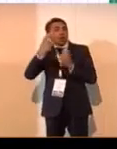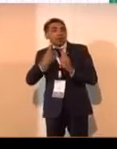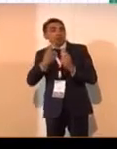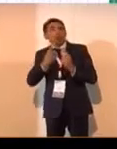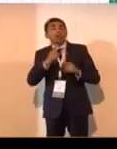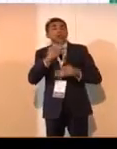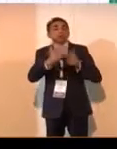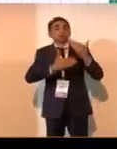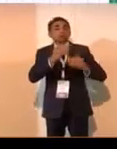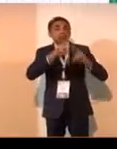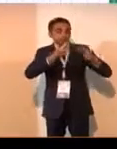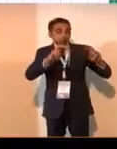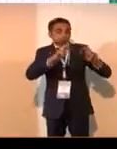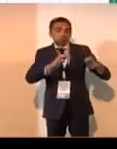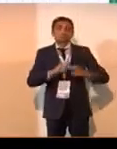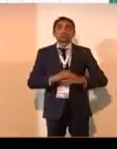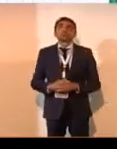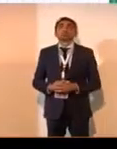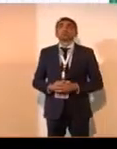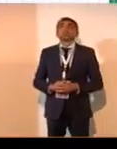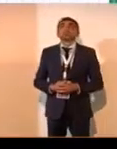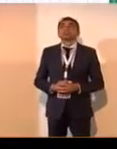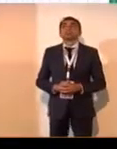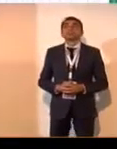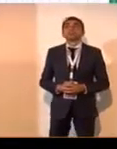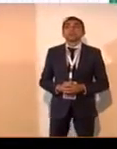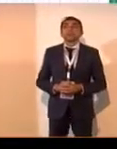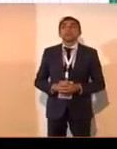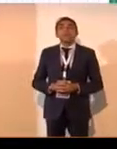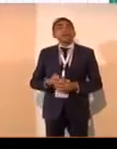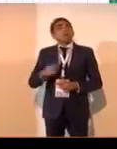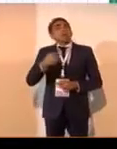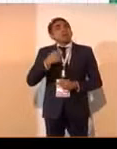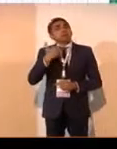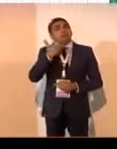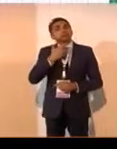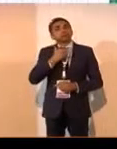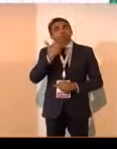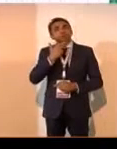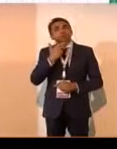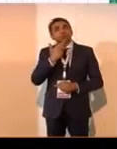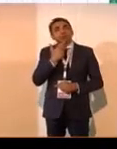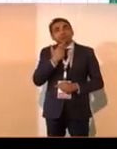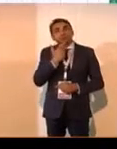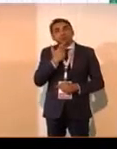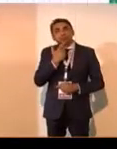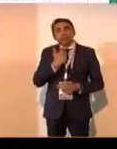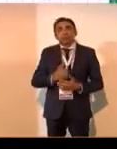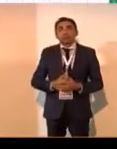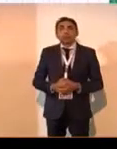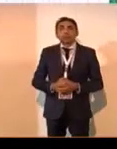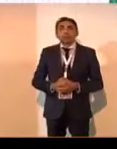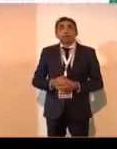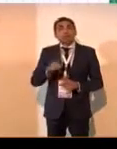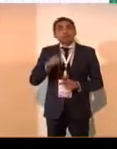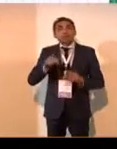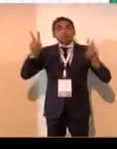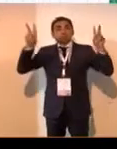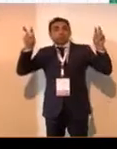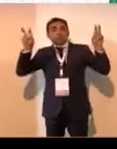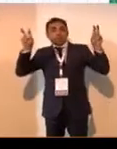avanti. E vi dico, a me piacerebbe che questo